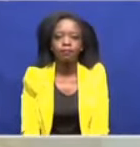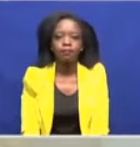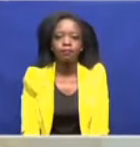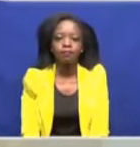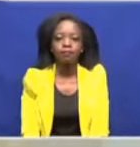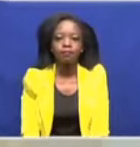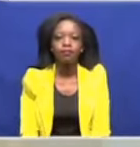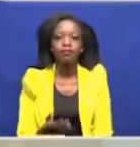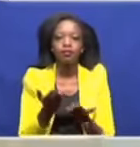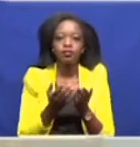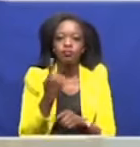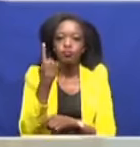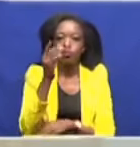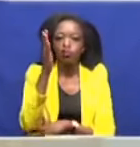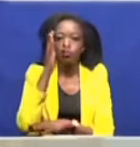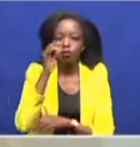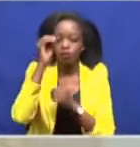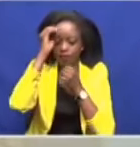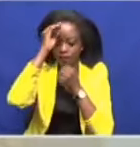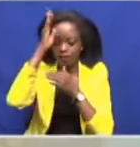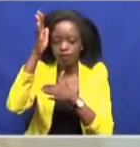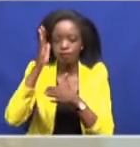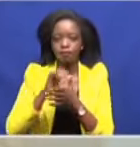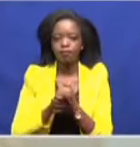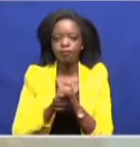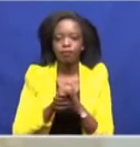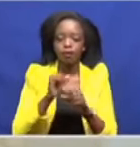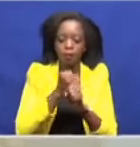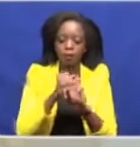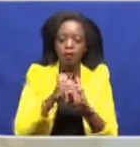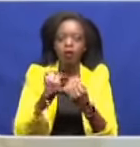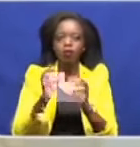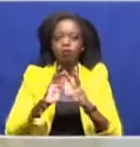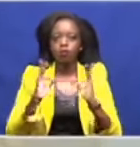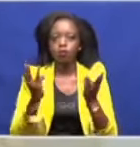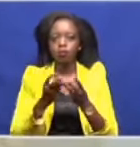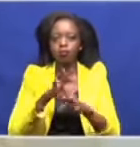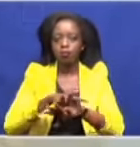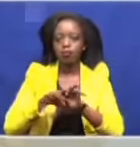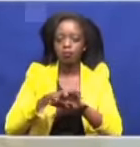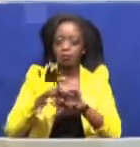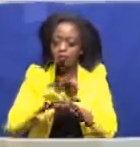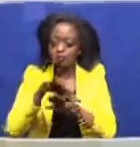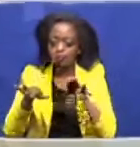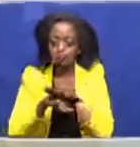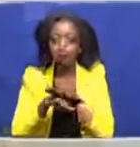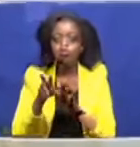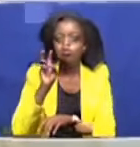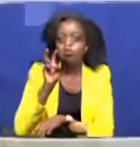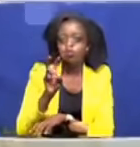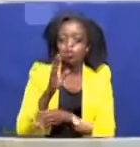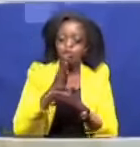Nasadiki kwa Mungu mmoja, Baba Mwenyezi, mumba mbingu na nchi, na vitu vyote vinavyoonekana